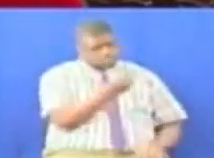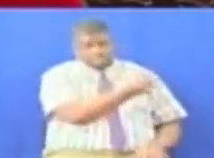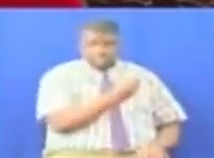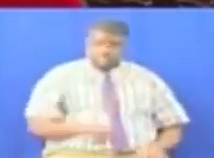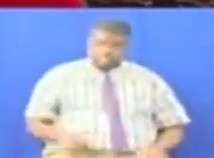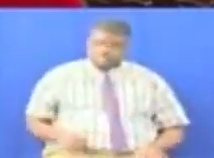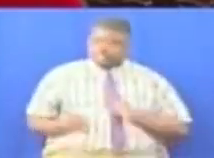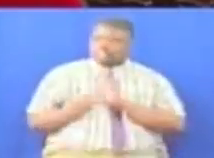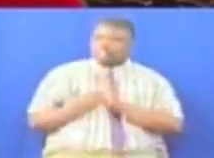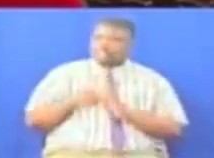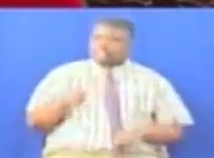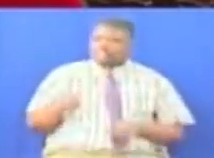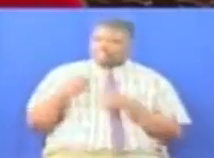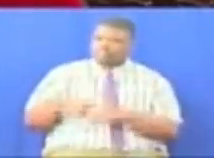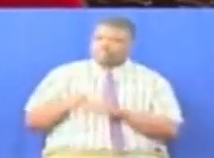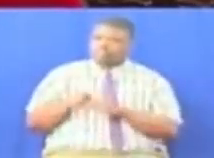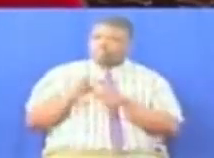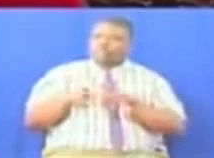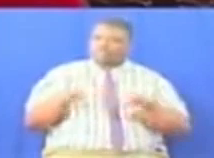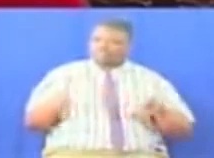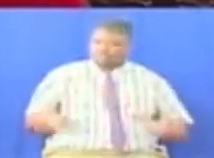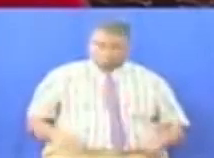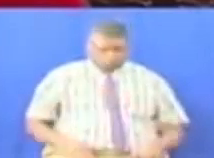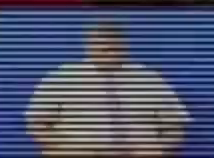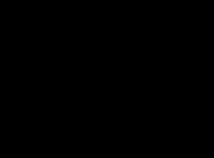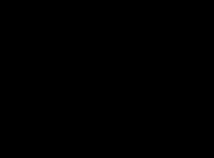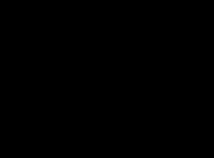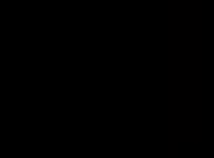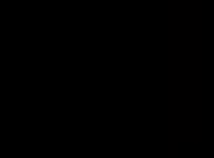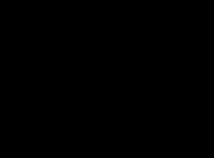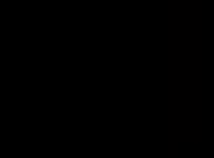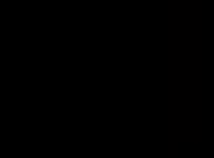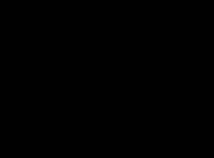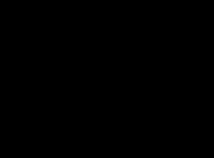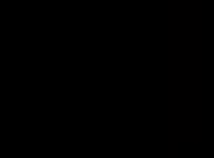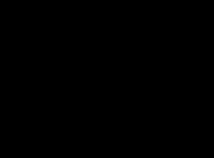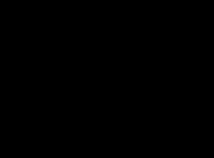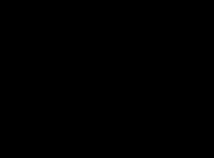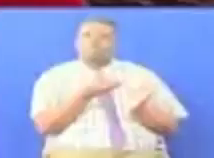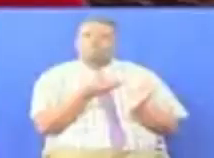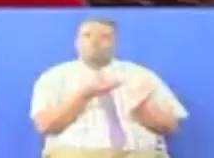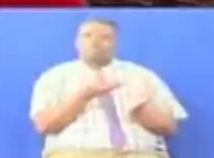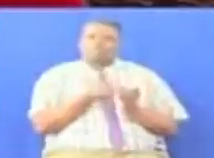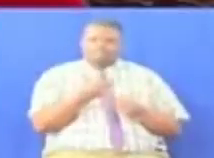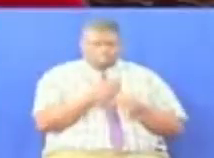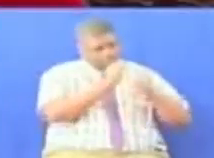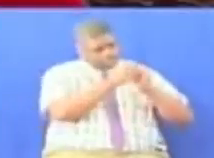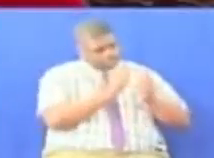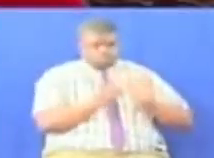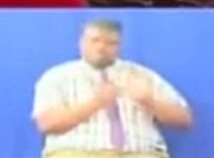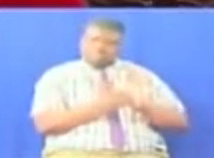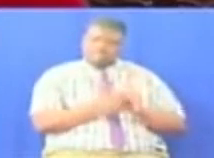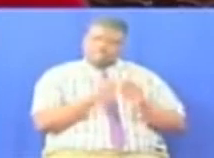ya uendeshaji wa mahakama sura 237. Mheshimiwa Naibu Spika, mswada huu katika sehemu ya 8 unapendekeza kufanya marekebisho ya sheria ya uendeshaji